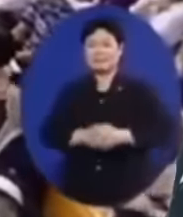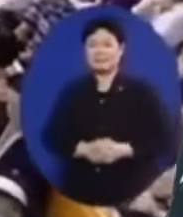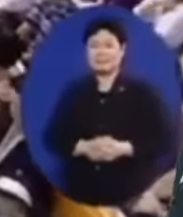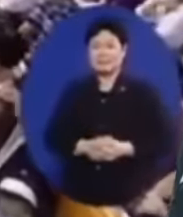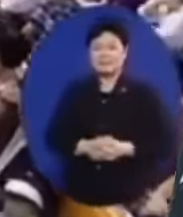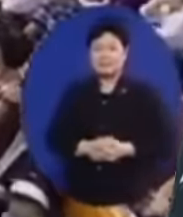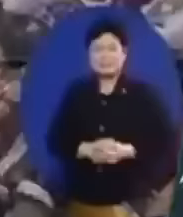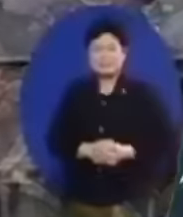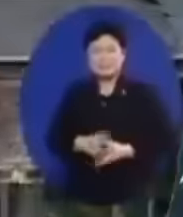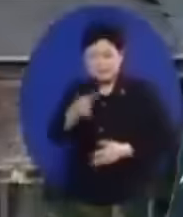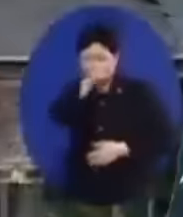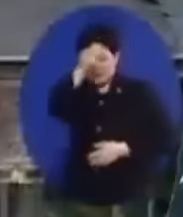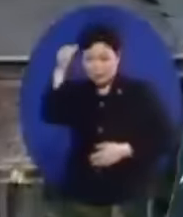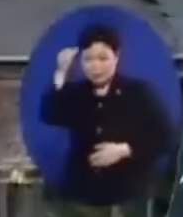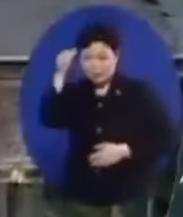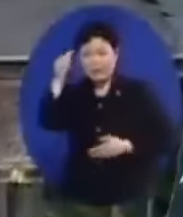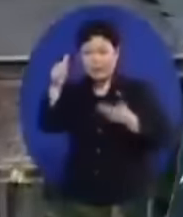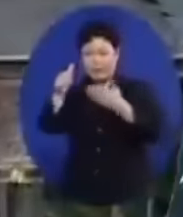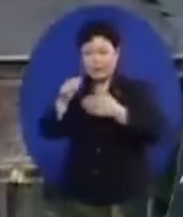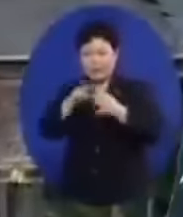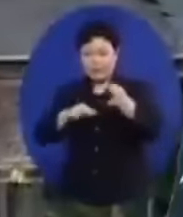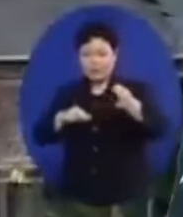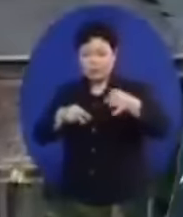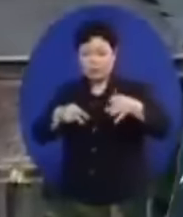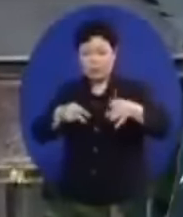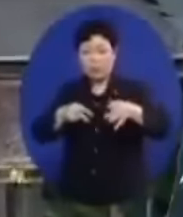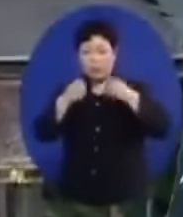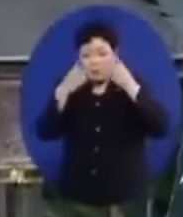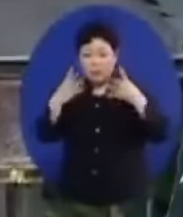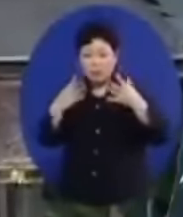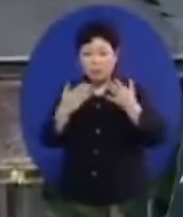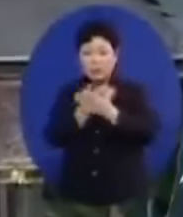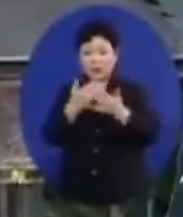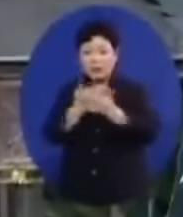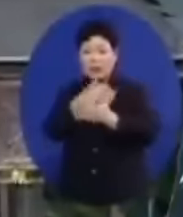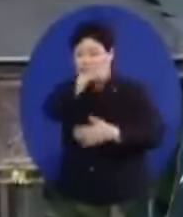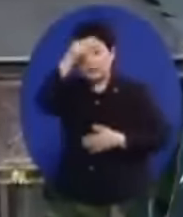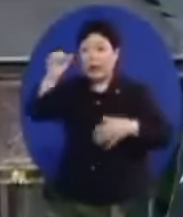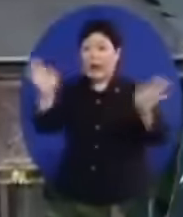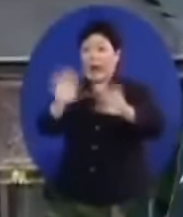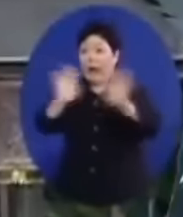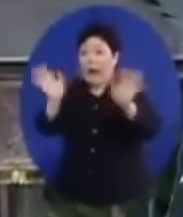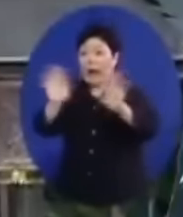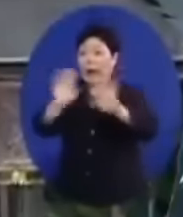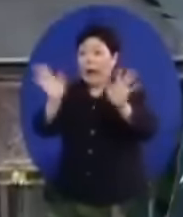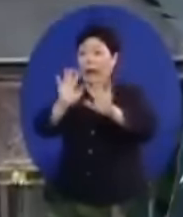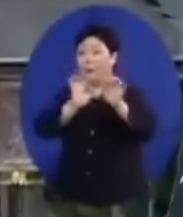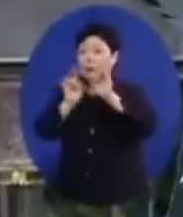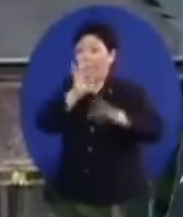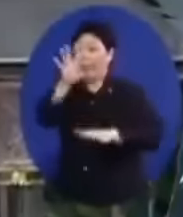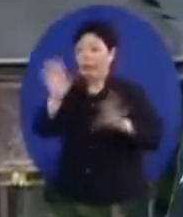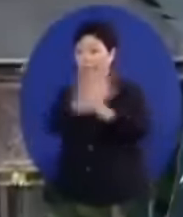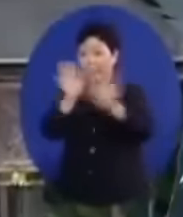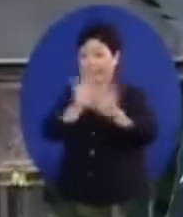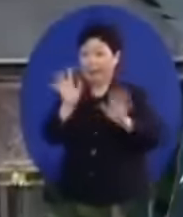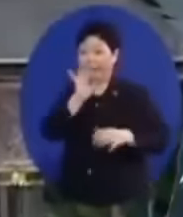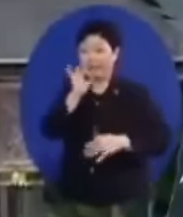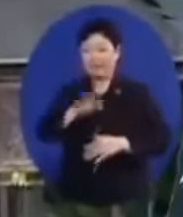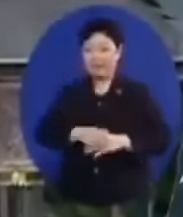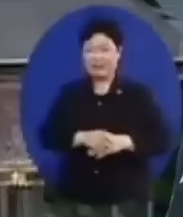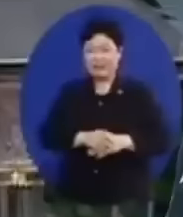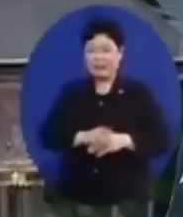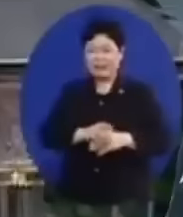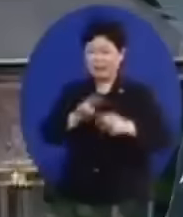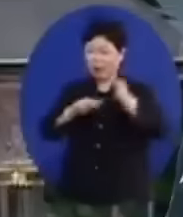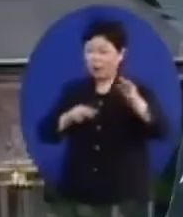그래 내가 우리 장로님들에게 여의도 개발하는데 여의도라 하니까 말도 안 되는 소리 하지 말라고. 긍휼을 어떻게